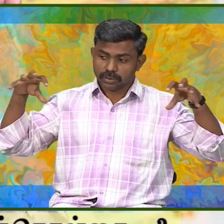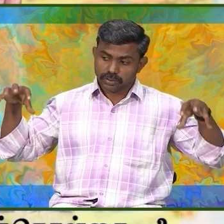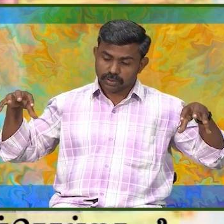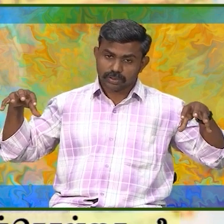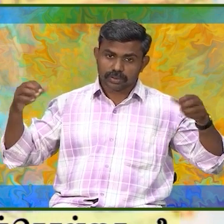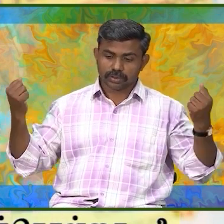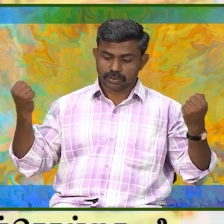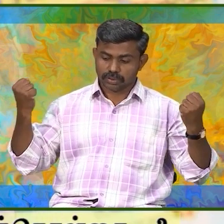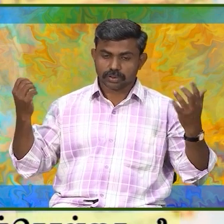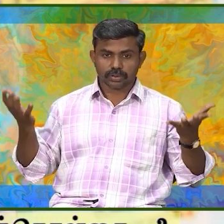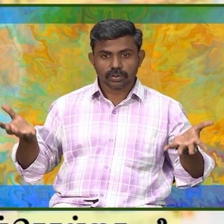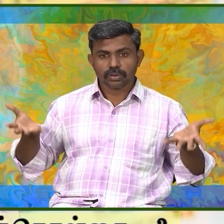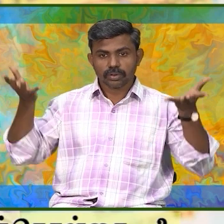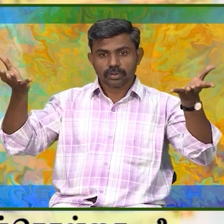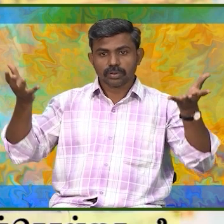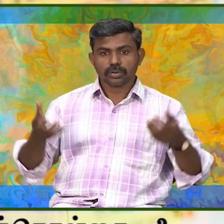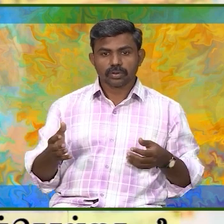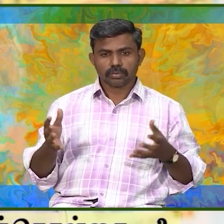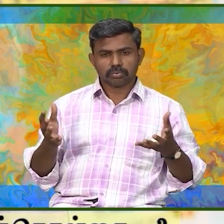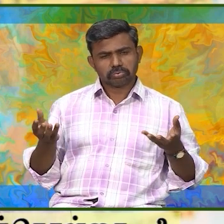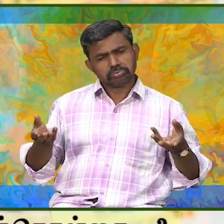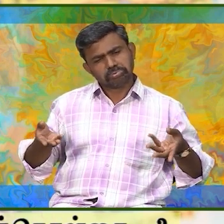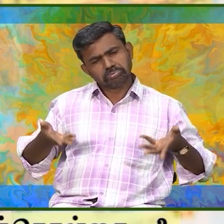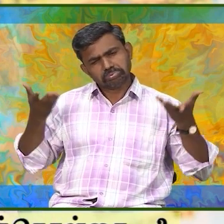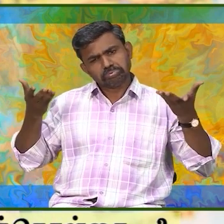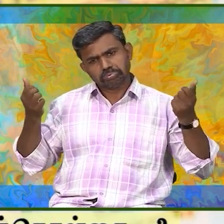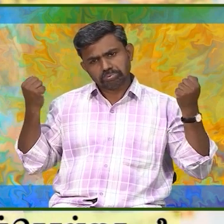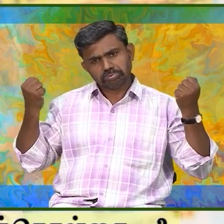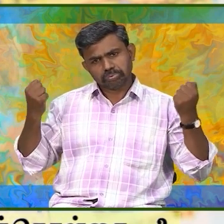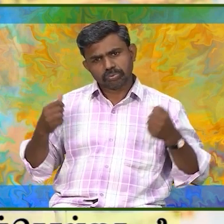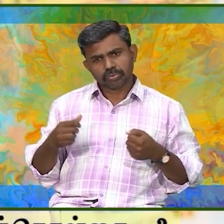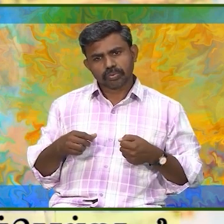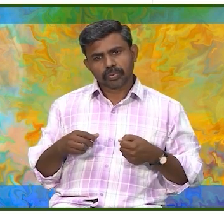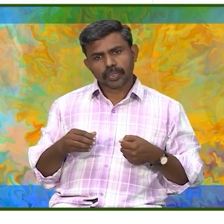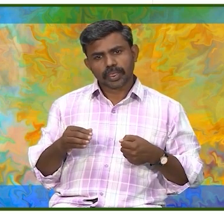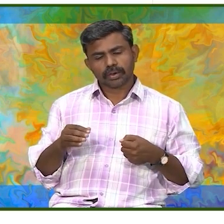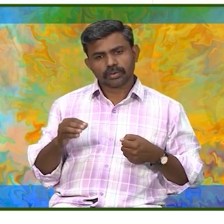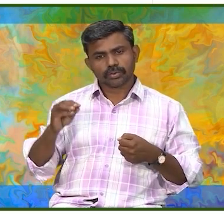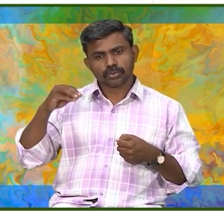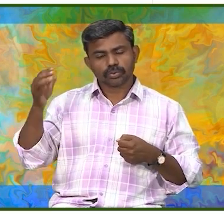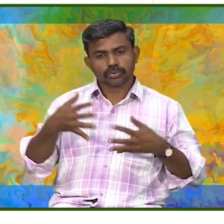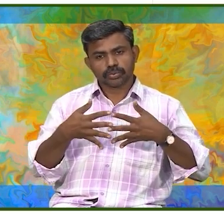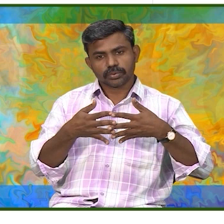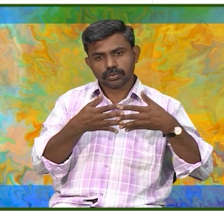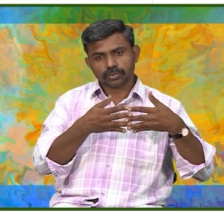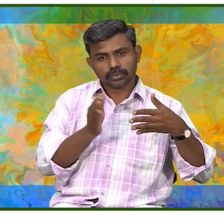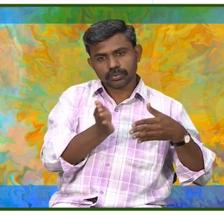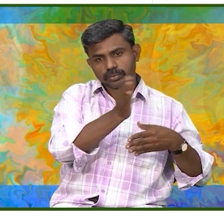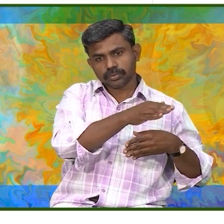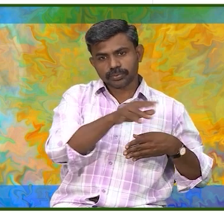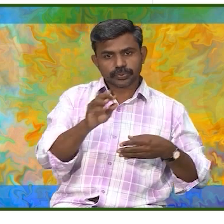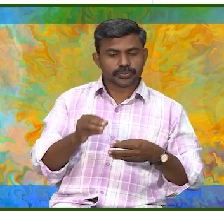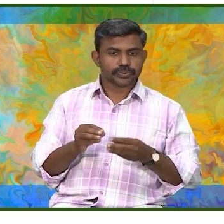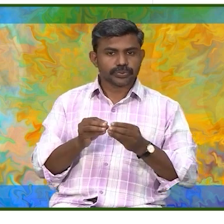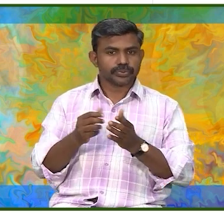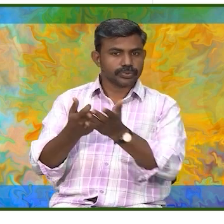மிகப்பெரிய சக்திகளாக உருவெடுத்துச்சு. இரண்டும் மிகப்பெரிய சக்திகள். கொஞ்சம் பேர் போய் அமெரிக்கா பக்கம் சேர்ந்துக்கிட்டாங்க, கொஞ்சம்